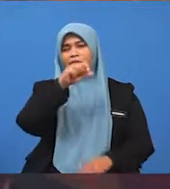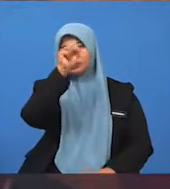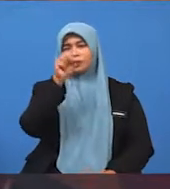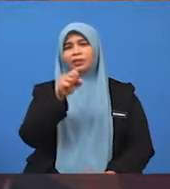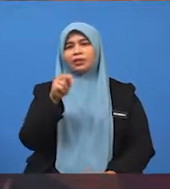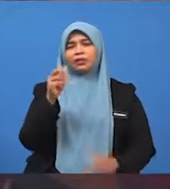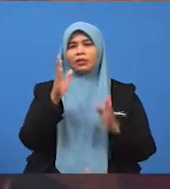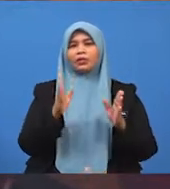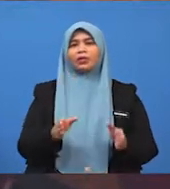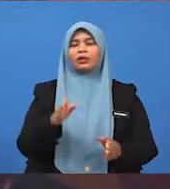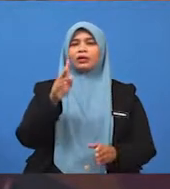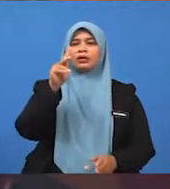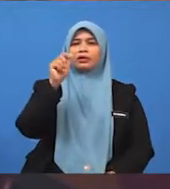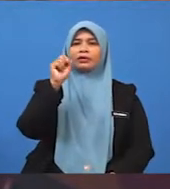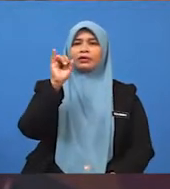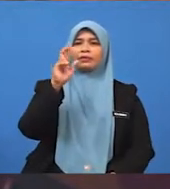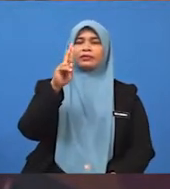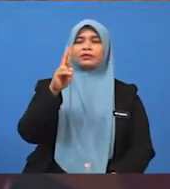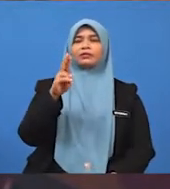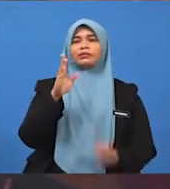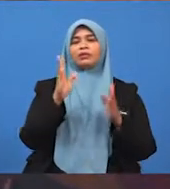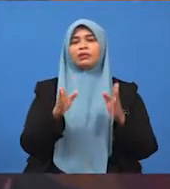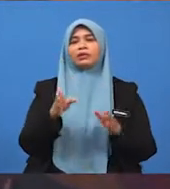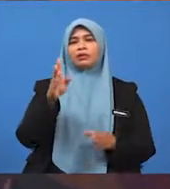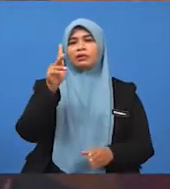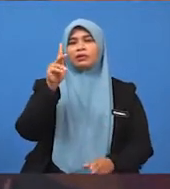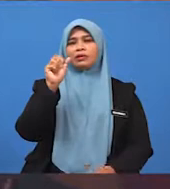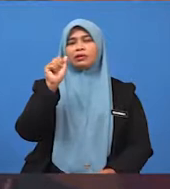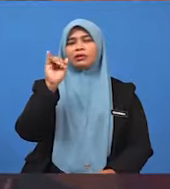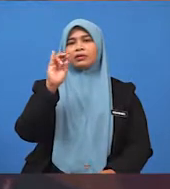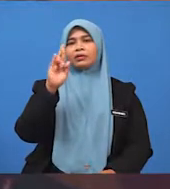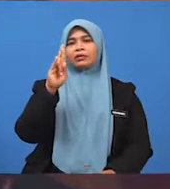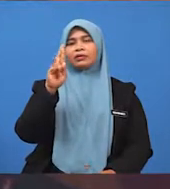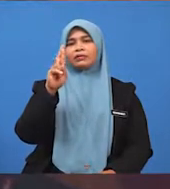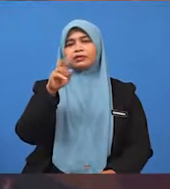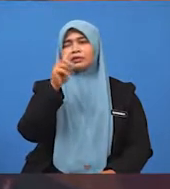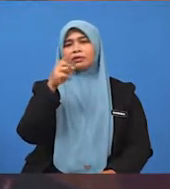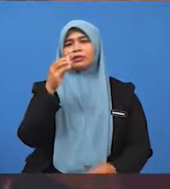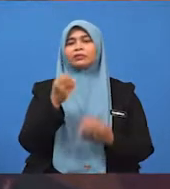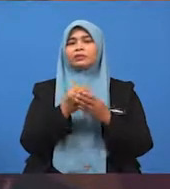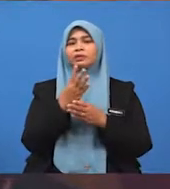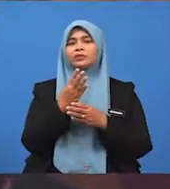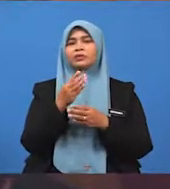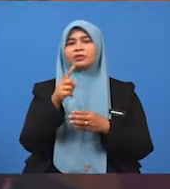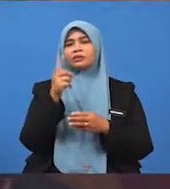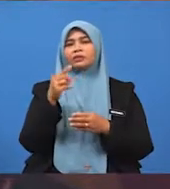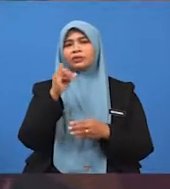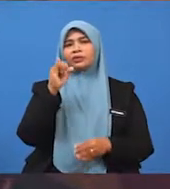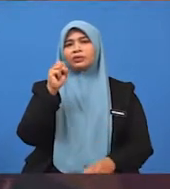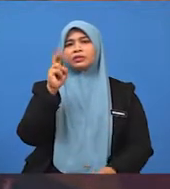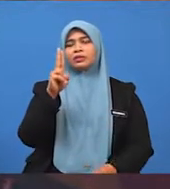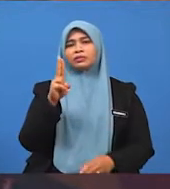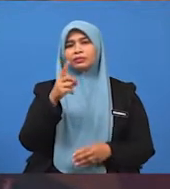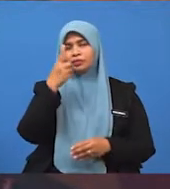tujuan untuk mencabar dan merendah-rendahkan Rasulullah sallallahu alaihi wasallam. Lalu Allah